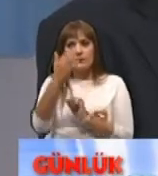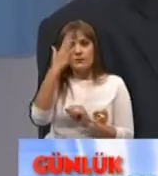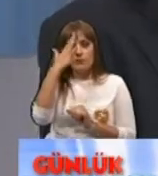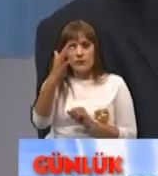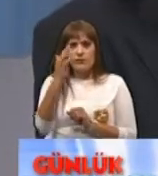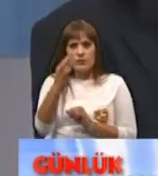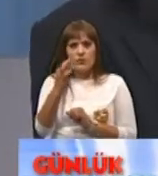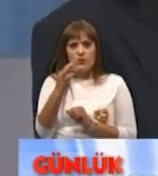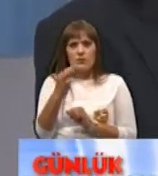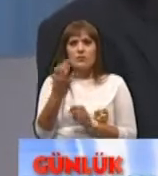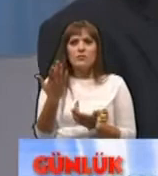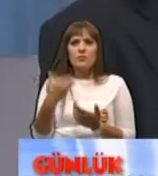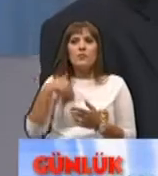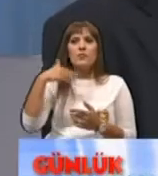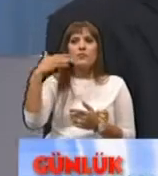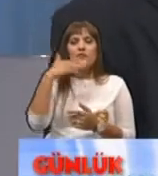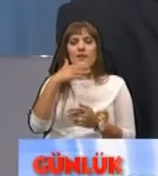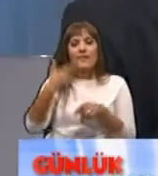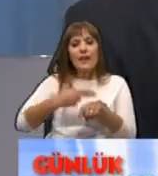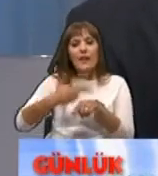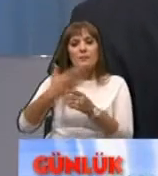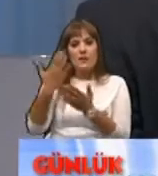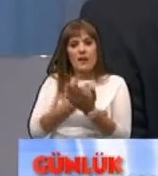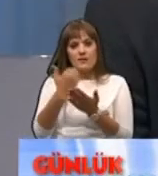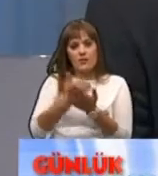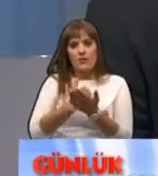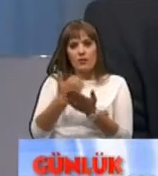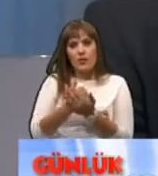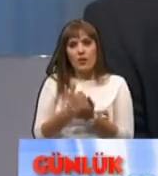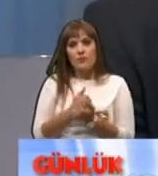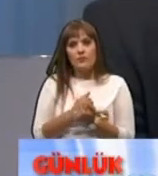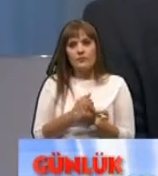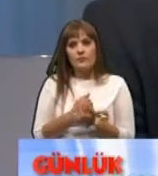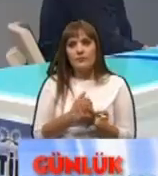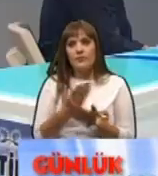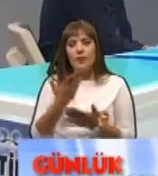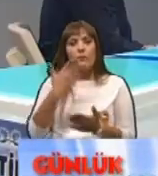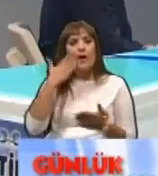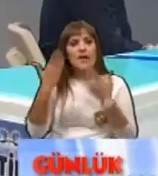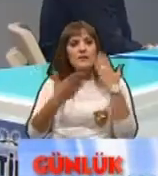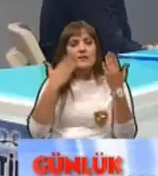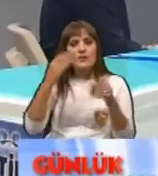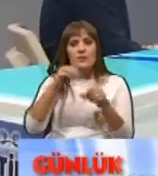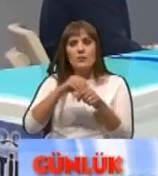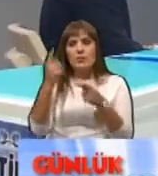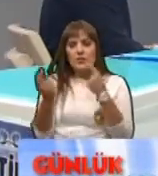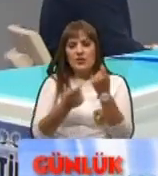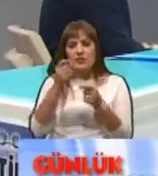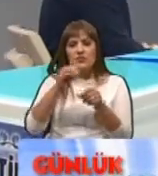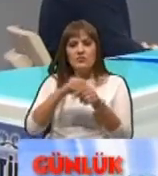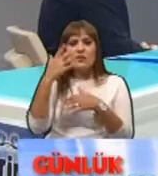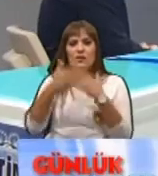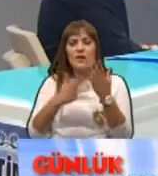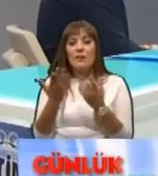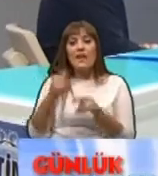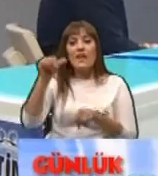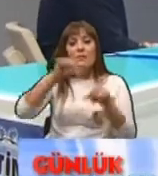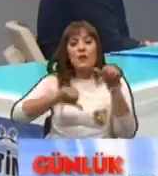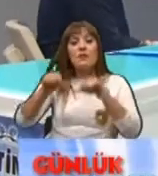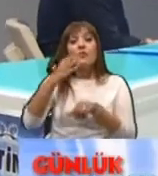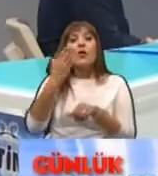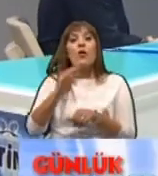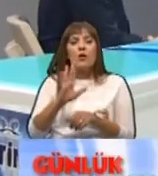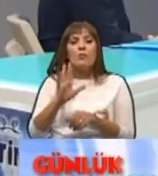uzmanlık değil de deneyim kazanıyorlar en azından. Ve ama estetisyenler deyince şimdi iş karışıyor tabii. Yasa yani olmasa da